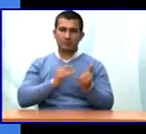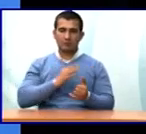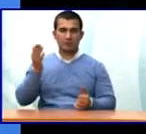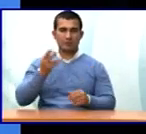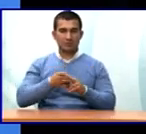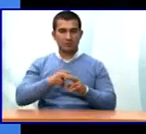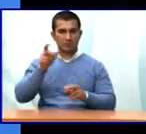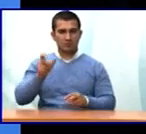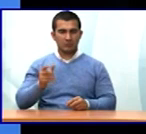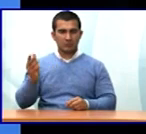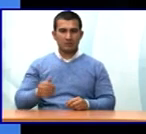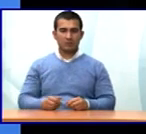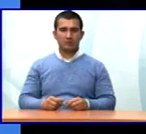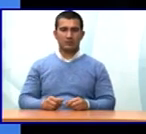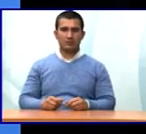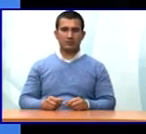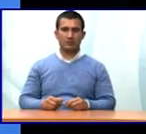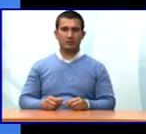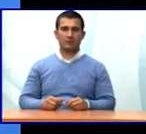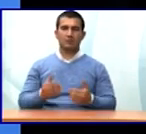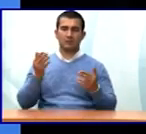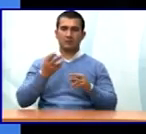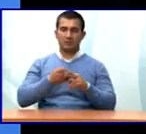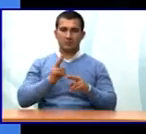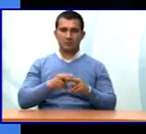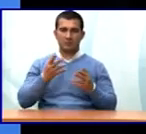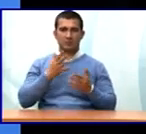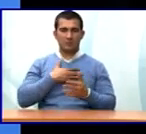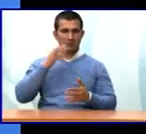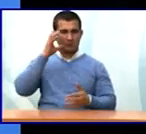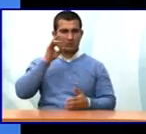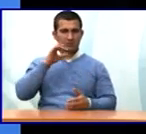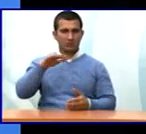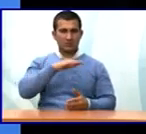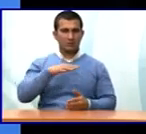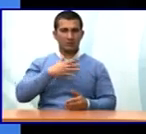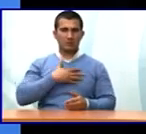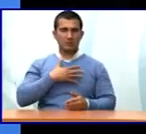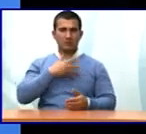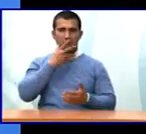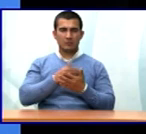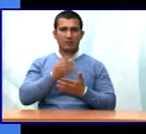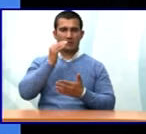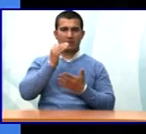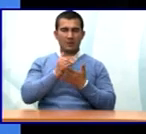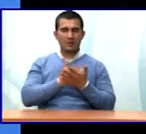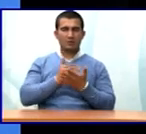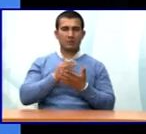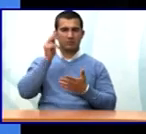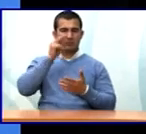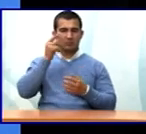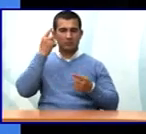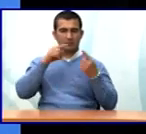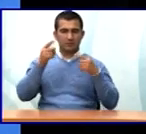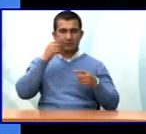von Liebig. Bizning respublikamiz mashhur o'sha O'zbekiston Fanlar Akademiyasining